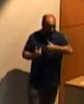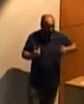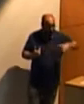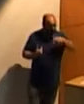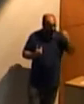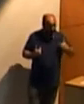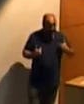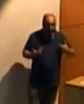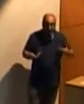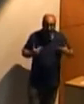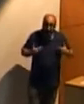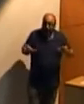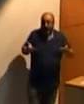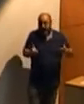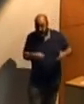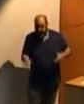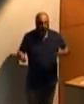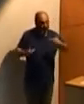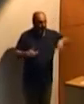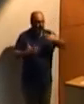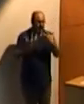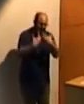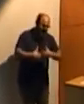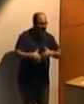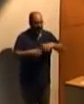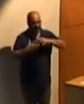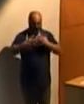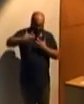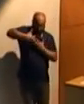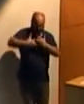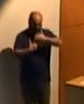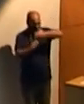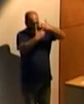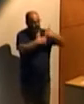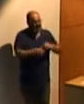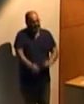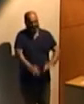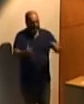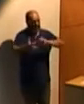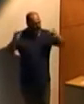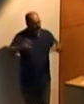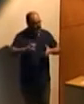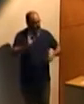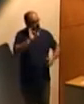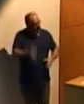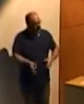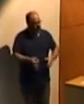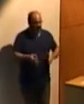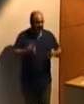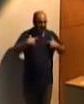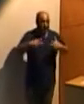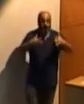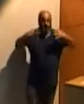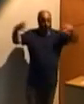les êtres humains si nous sommes certes des mécaniques des mécanismes des rouages extrêmement sophistiqué complexe et ce à toutes les